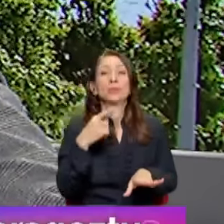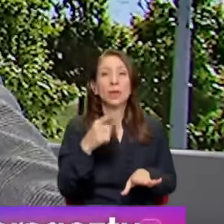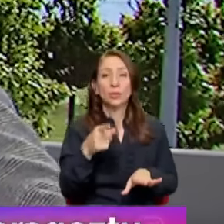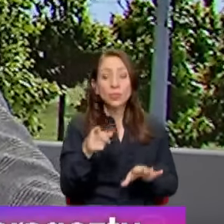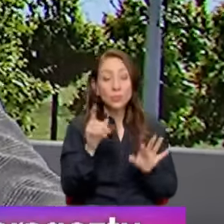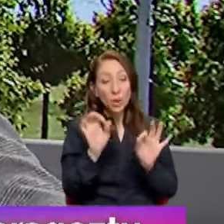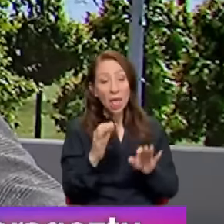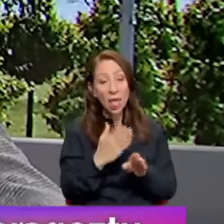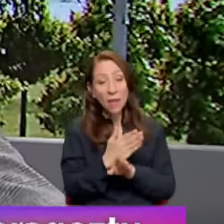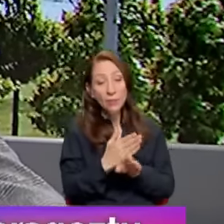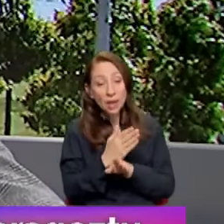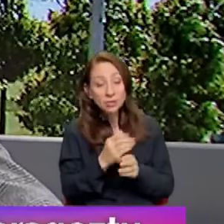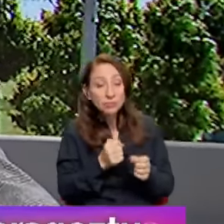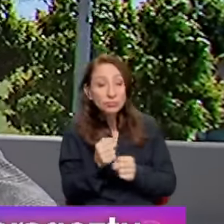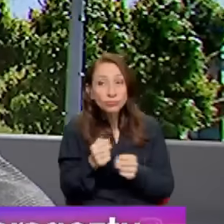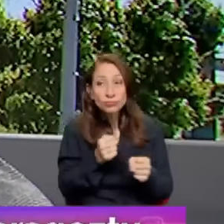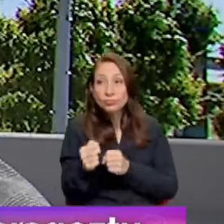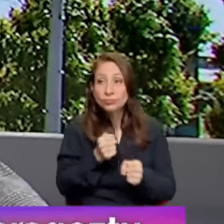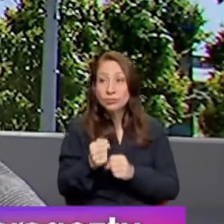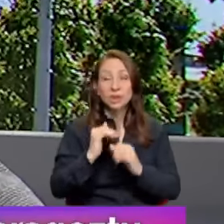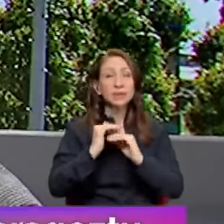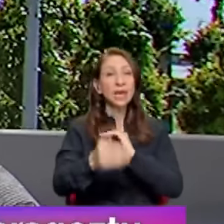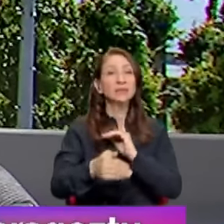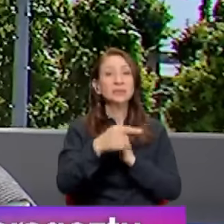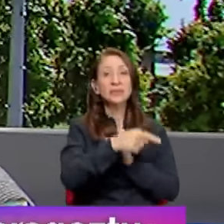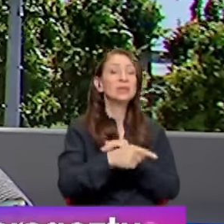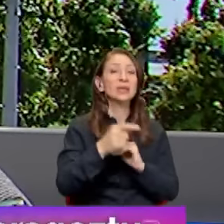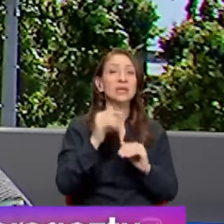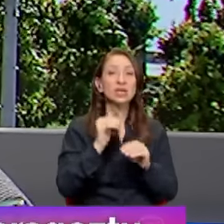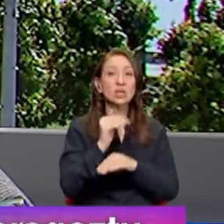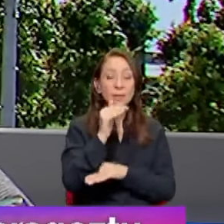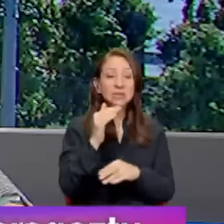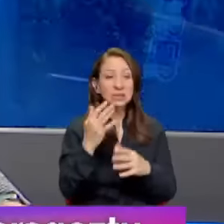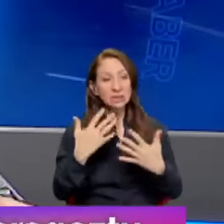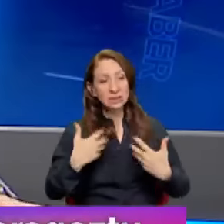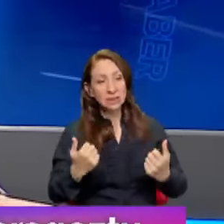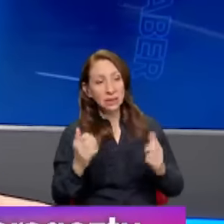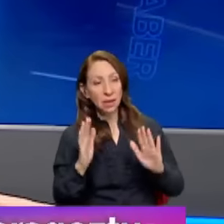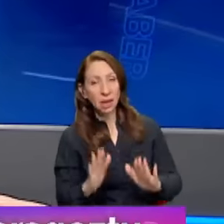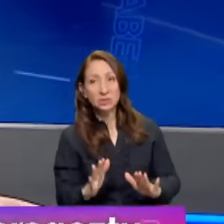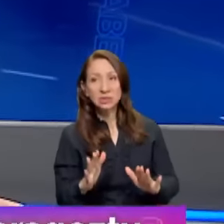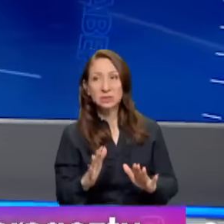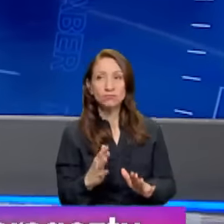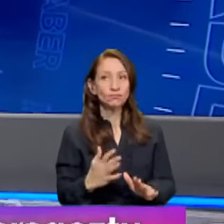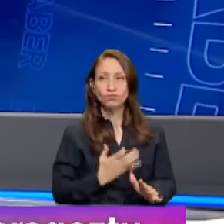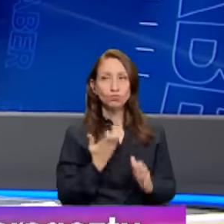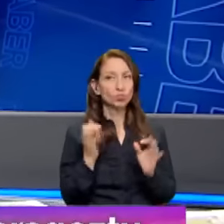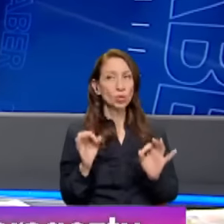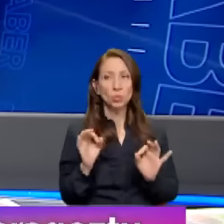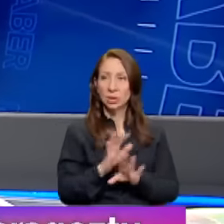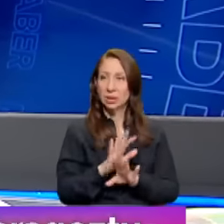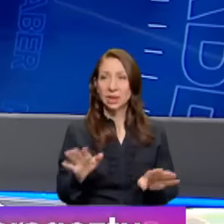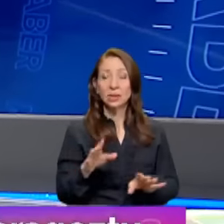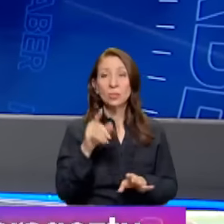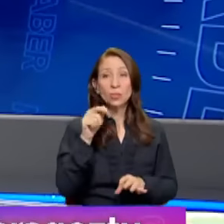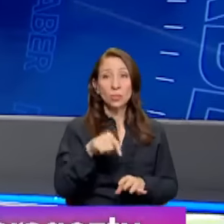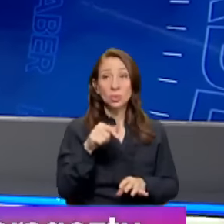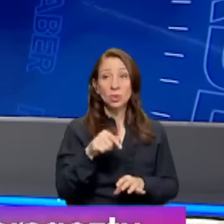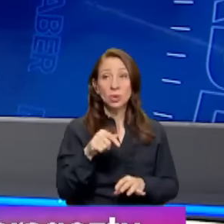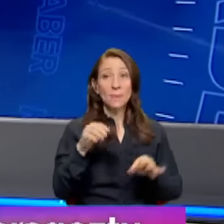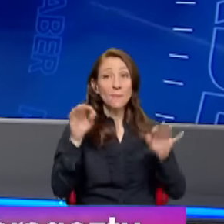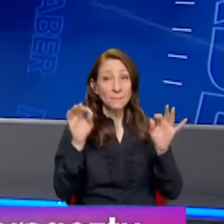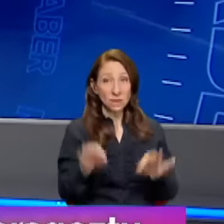şartlarda ekmek kavgasındaki taksicilerin yaşayabilmesi hayatta kalabilmesi maalesef mümkün değil bugün